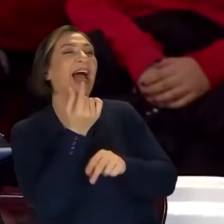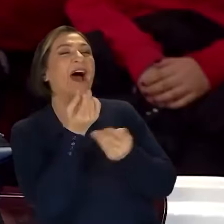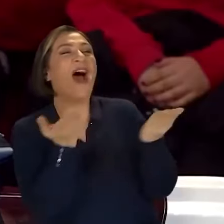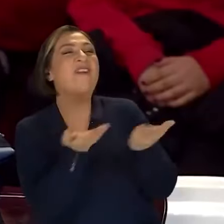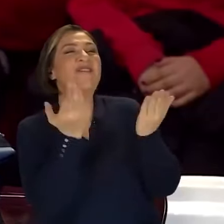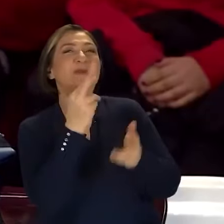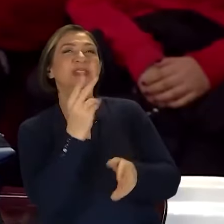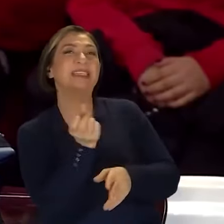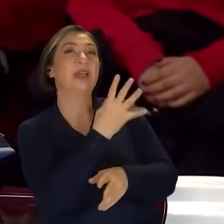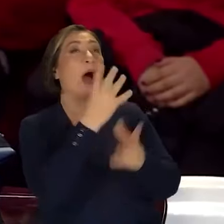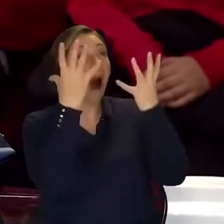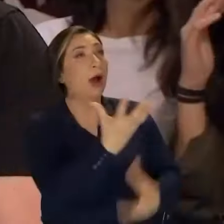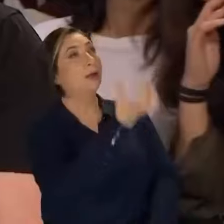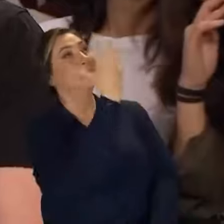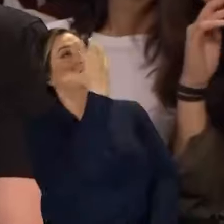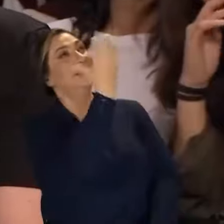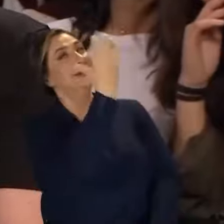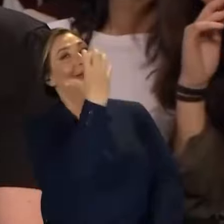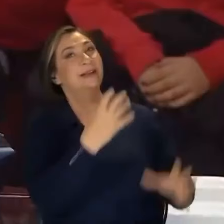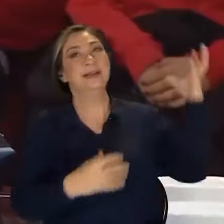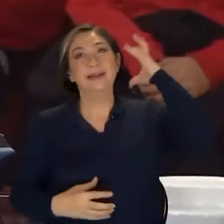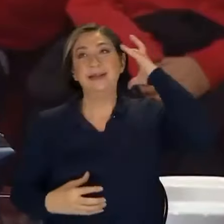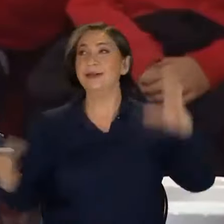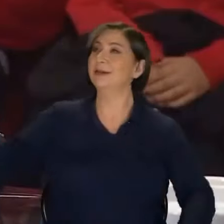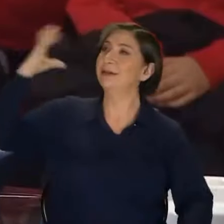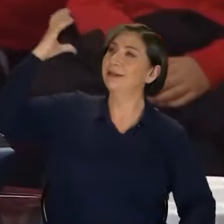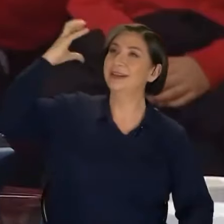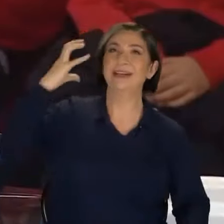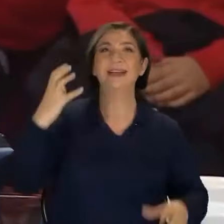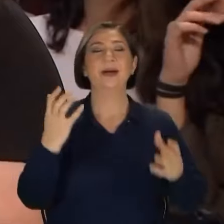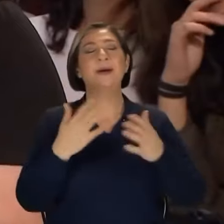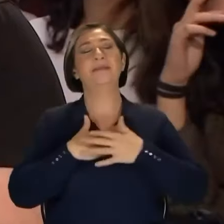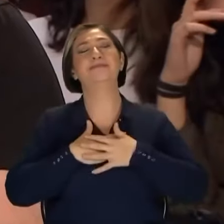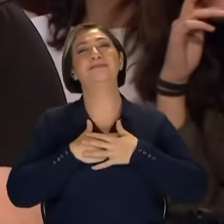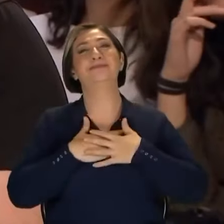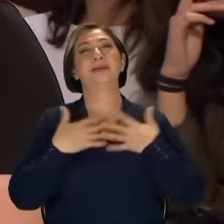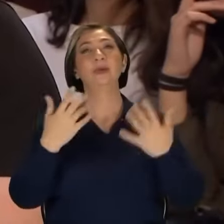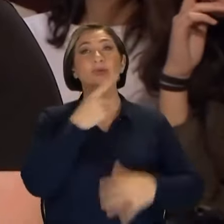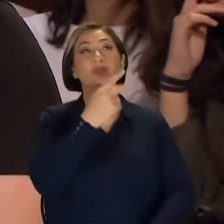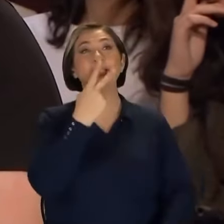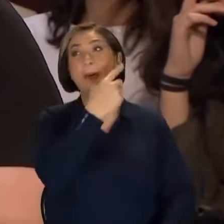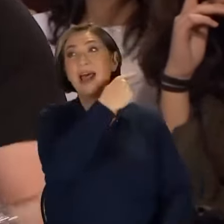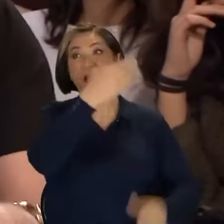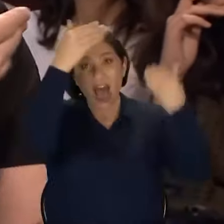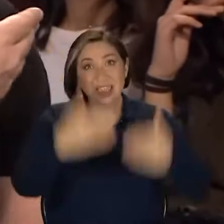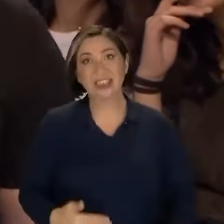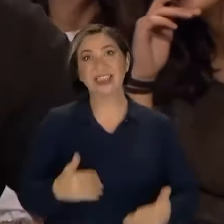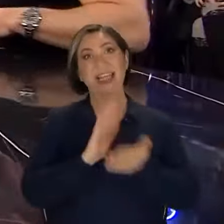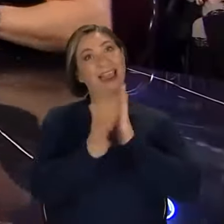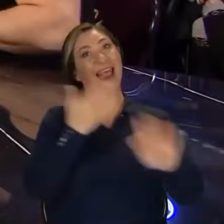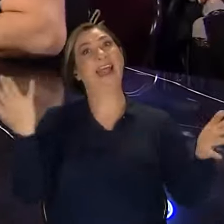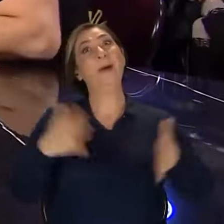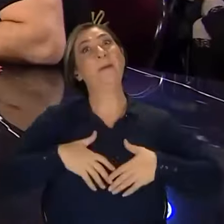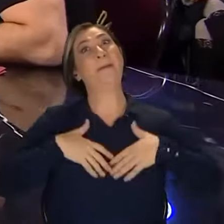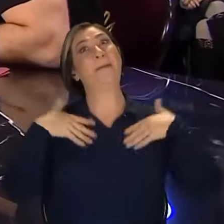gidiyor yoğunluğu Biz alıyoruz Ulan bir buradan Şener abi yiyor bir buradan ben yiyorum dedim ki ya şu camı açın ya Ya